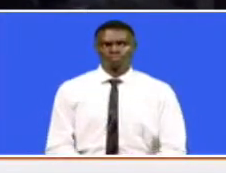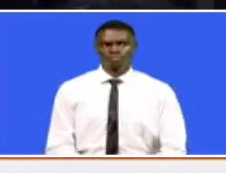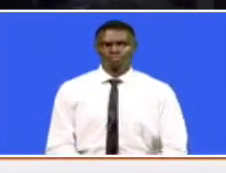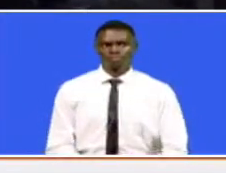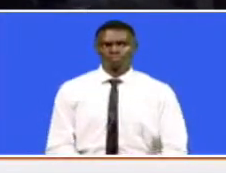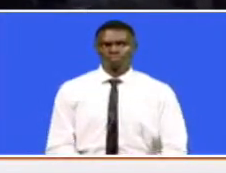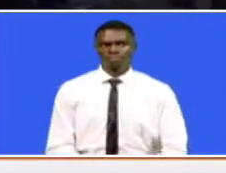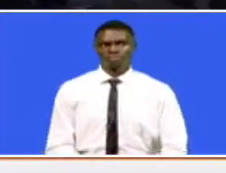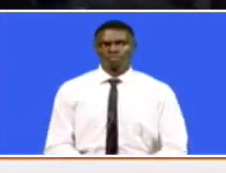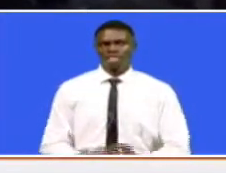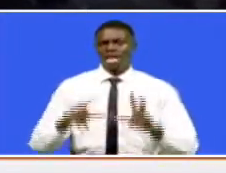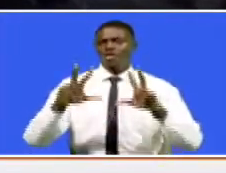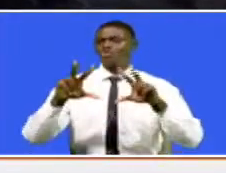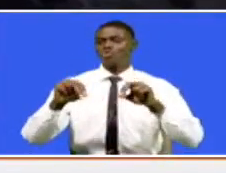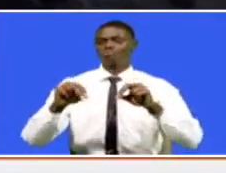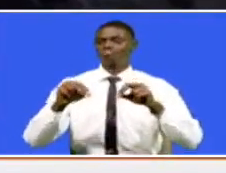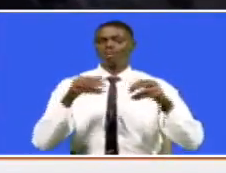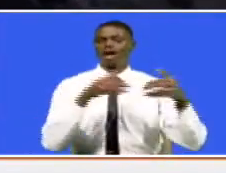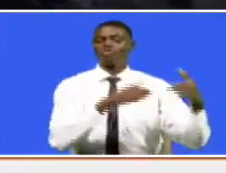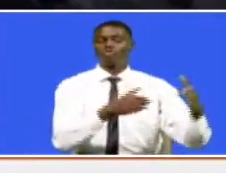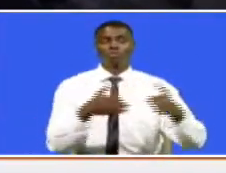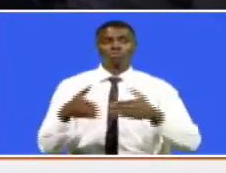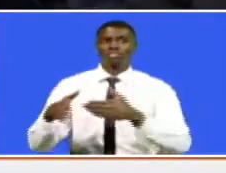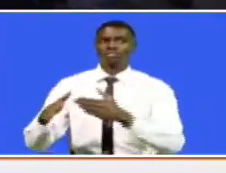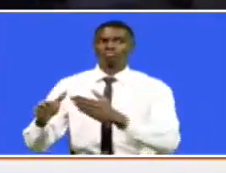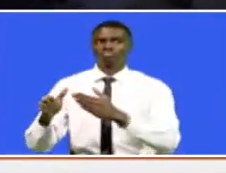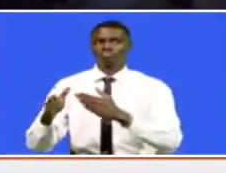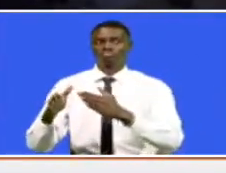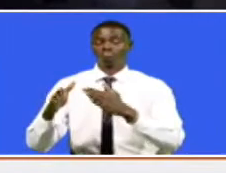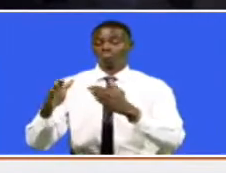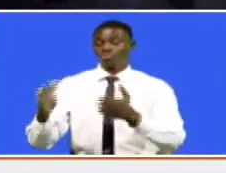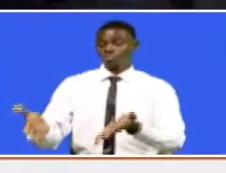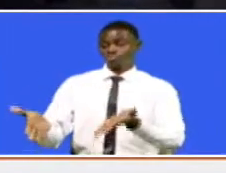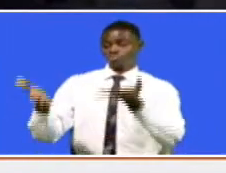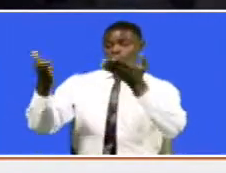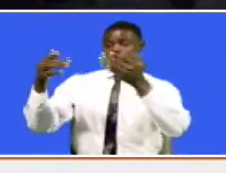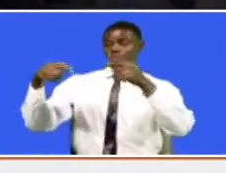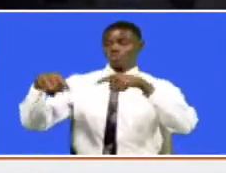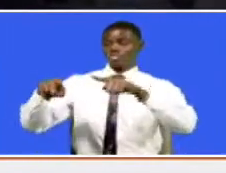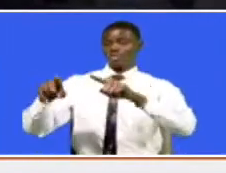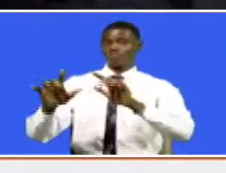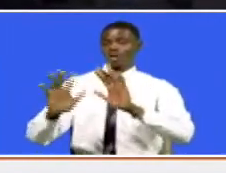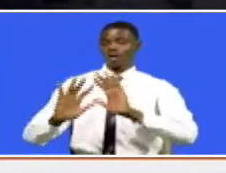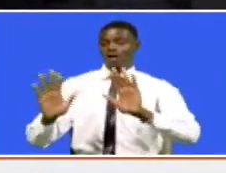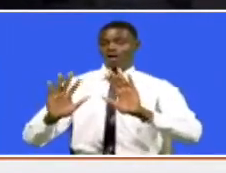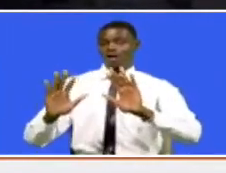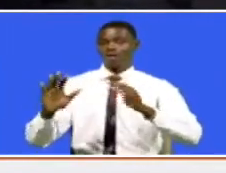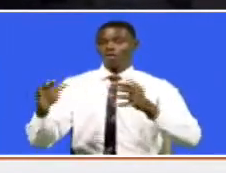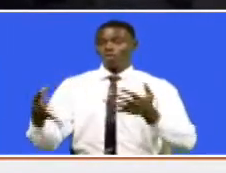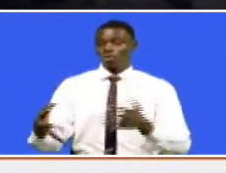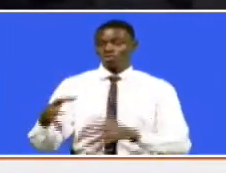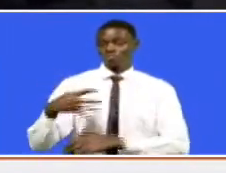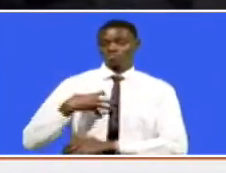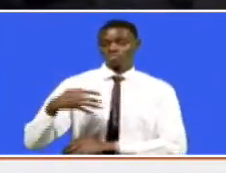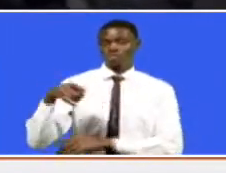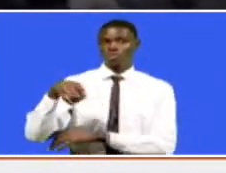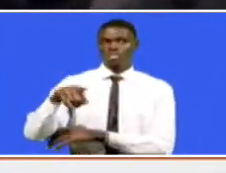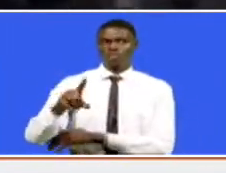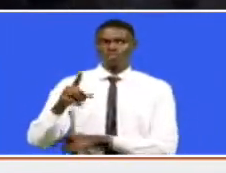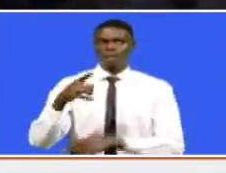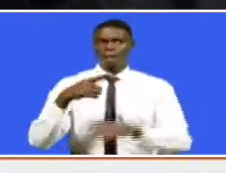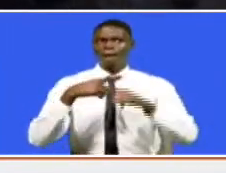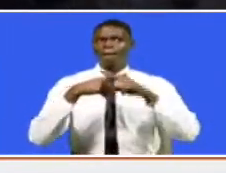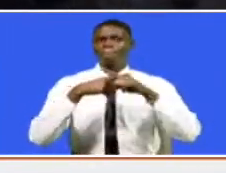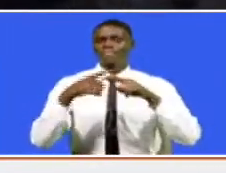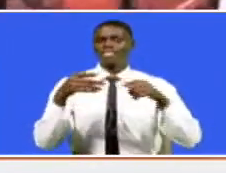it is not an opportunity to uplift yourself, to enrich yourself. It is an